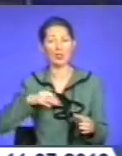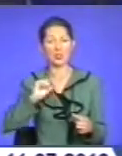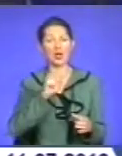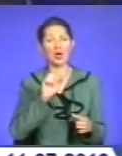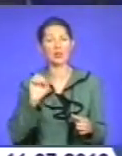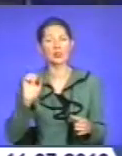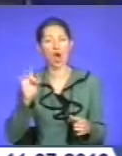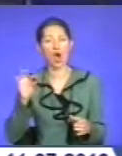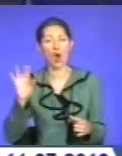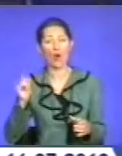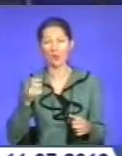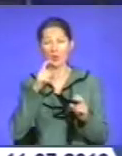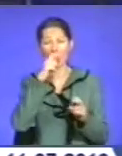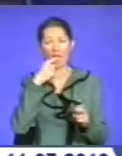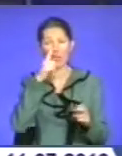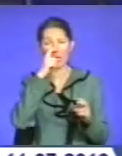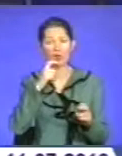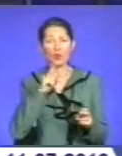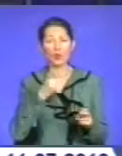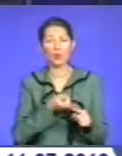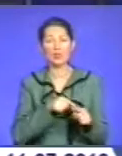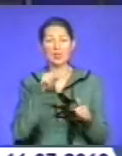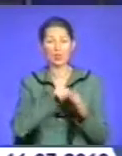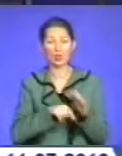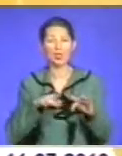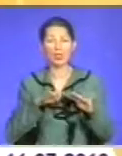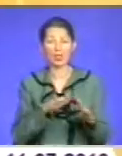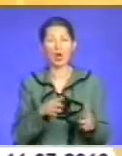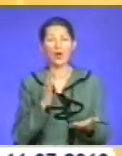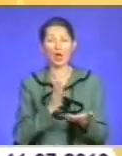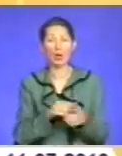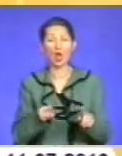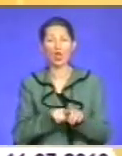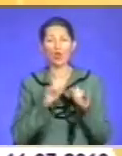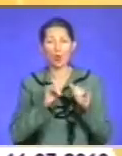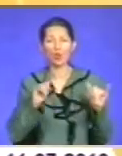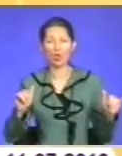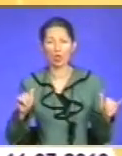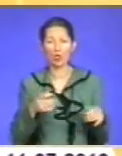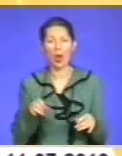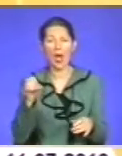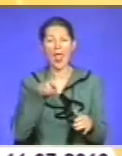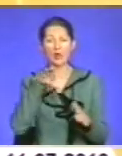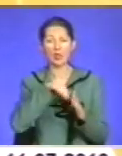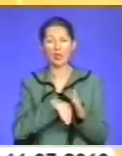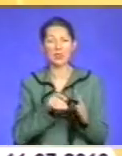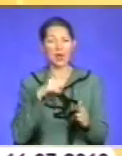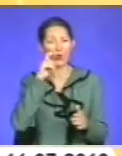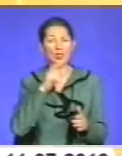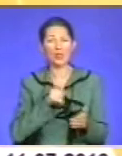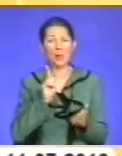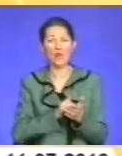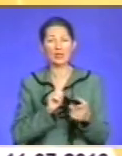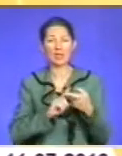ця внутрішня справа набула такого міжнародного резонансу. Євроінтеграція України не повинна залежати від долі Юлії